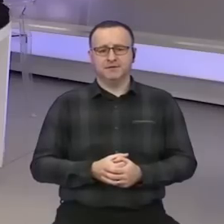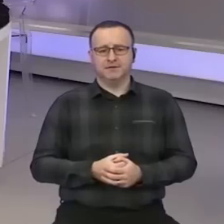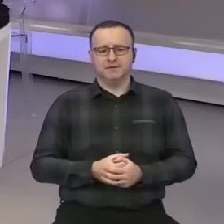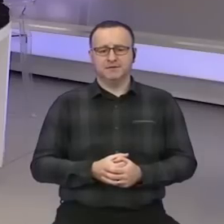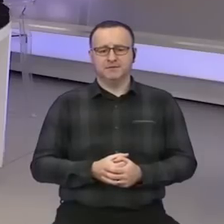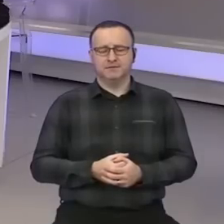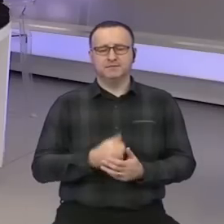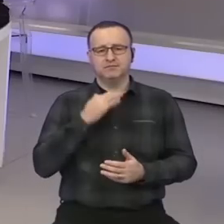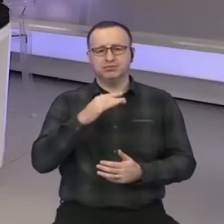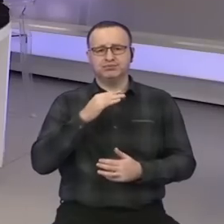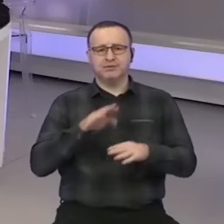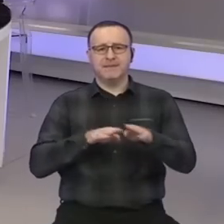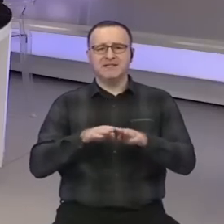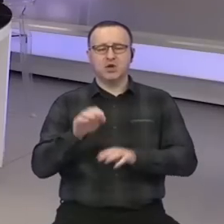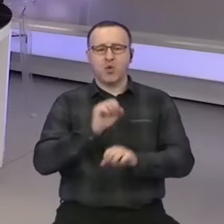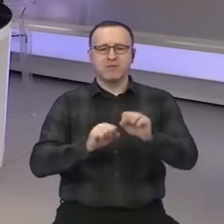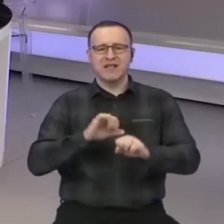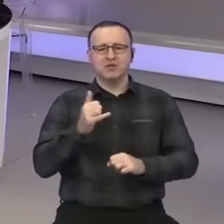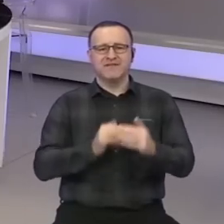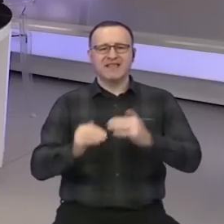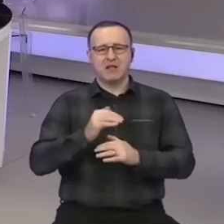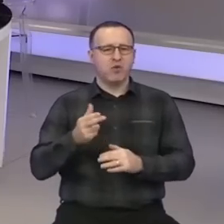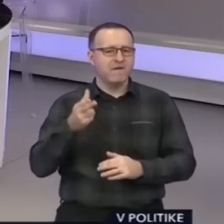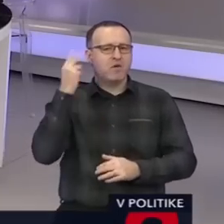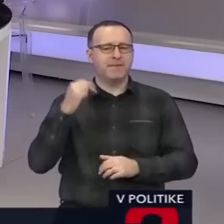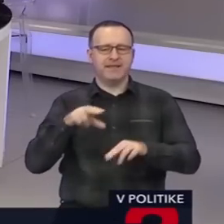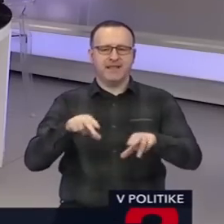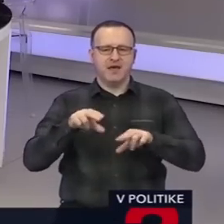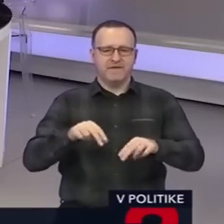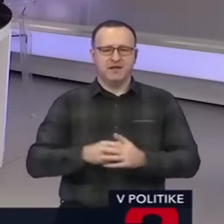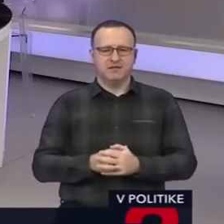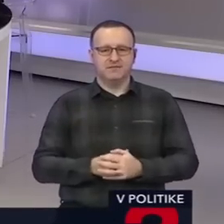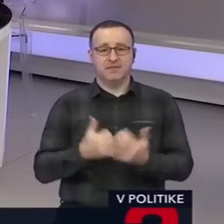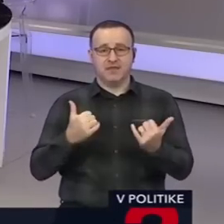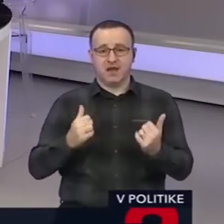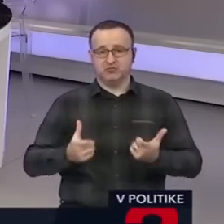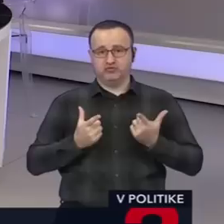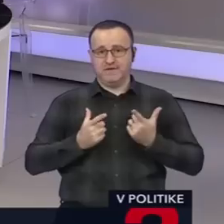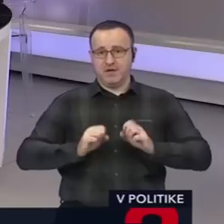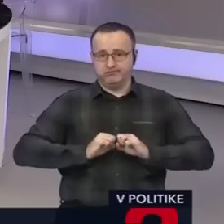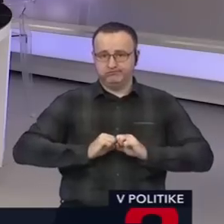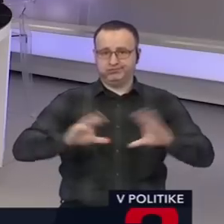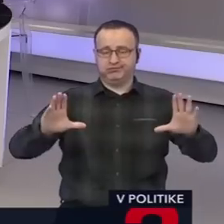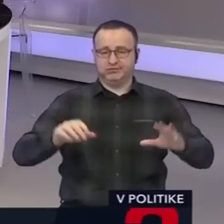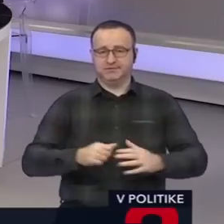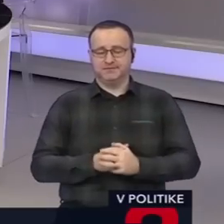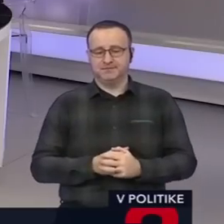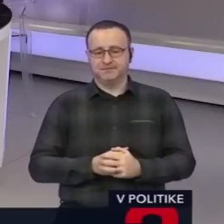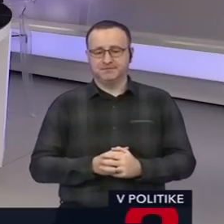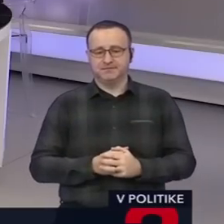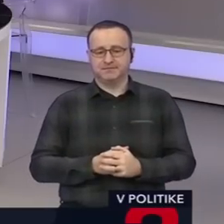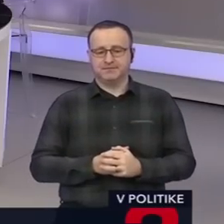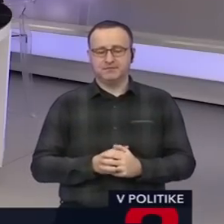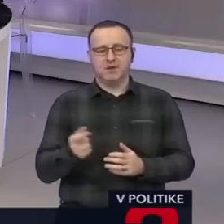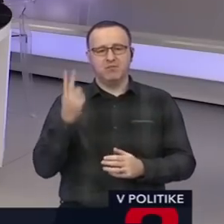Rozhovor s ministrom obrany Jaroslavom Naďom sme pre jeho pracovný program prednahrávali a v diskusii o prvom výročí